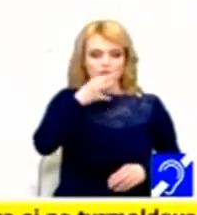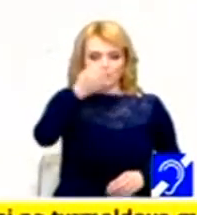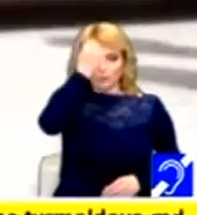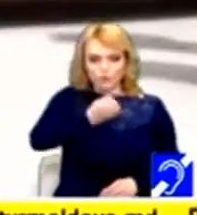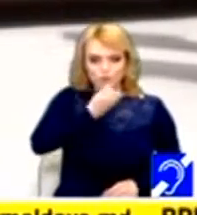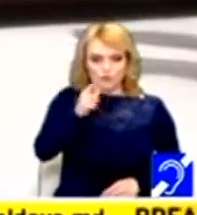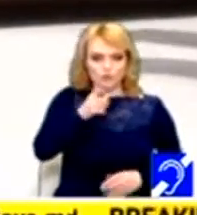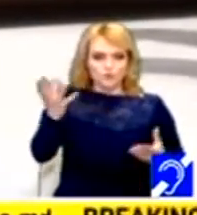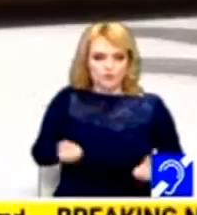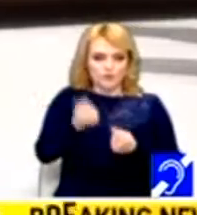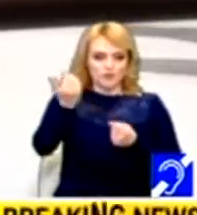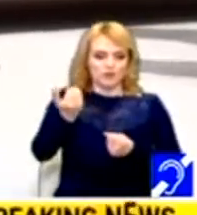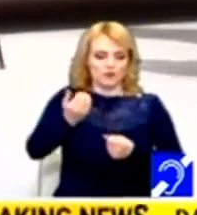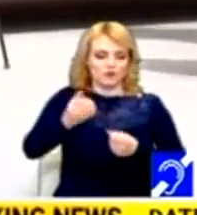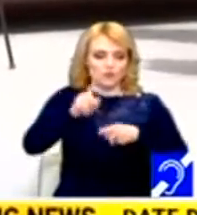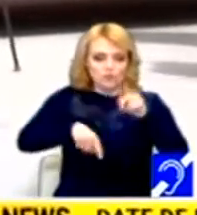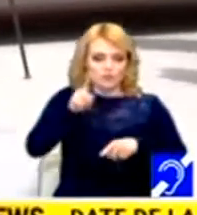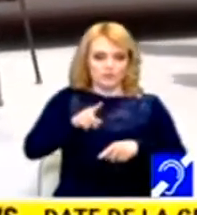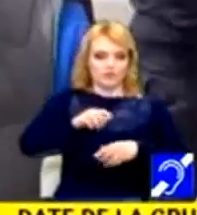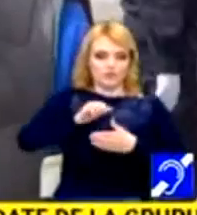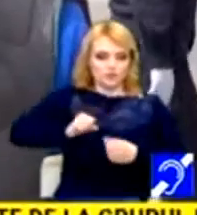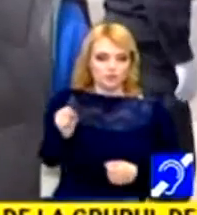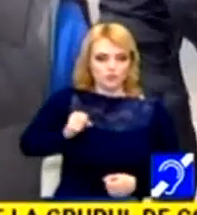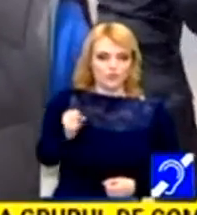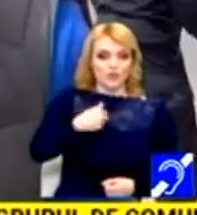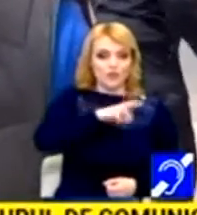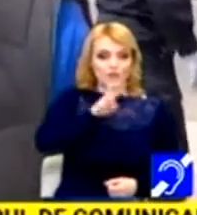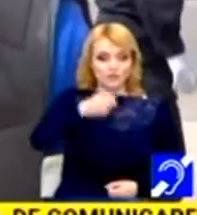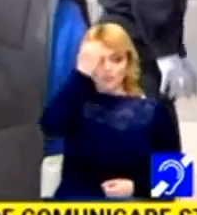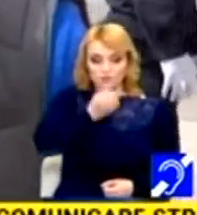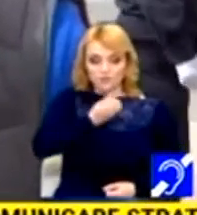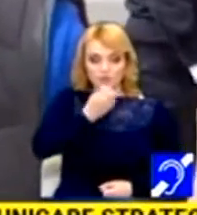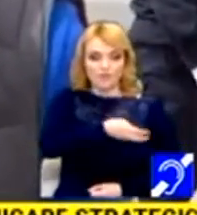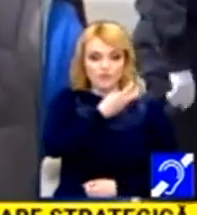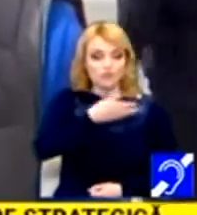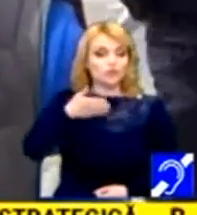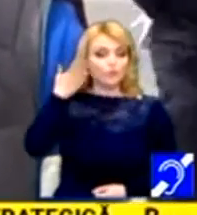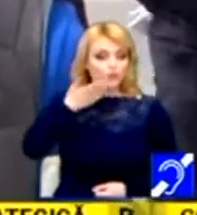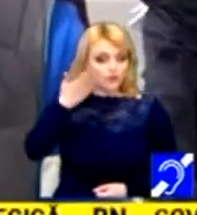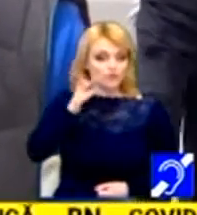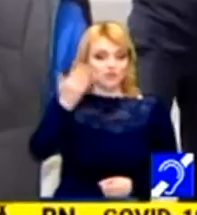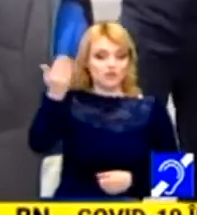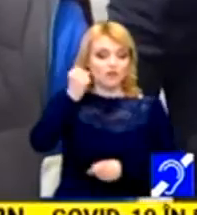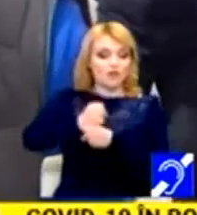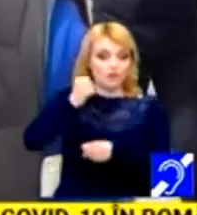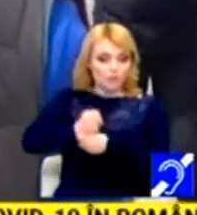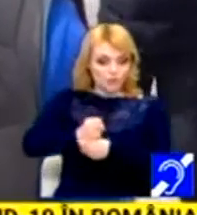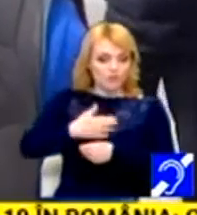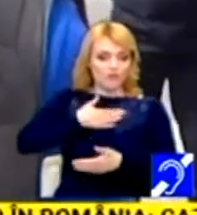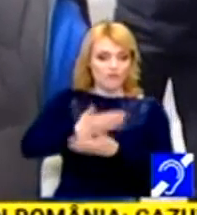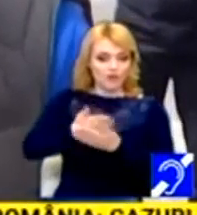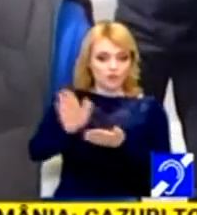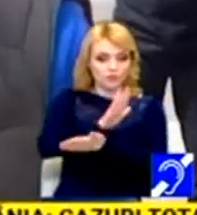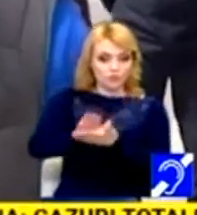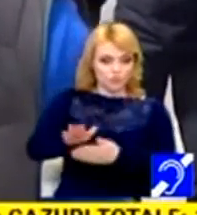muncit pentru a le salva rudele prietenii. Am venit să mulțumesc medicilor din România pentru munca voluntară care au depus-o